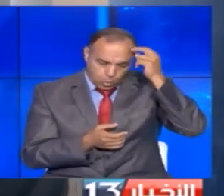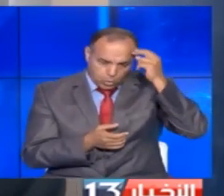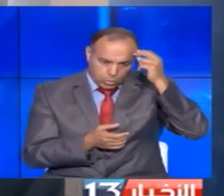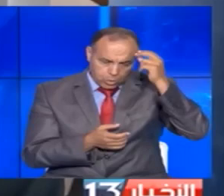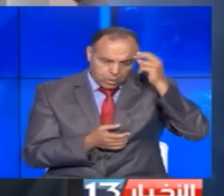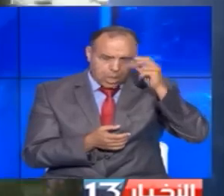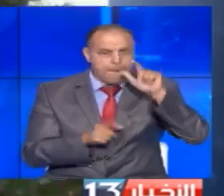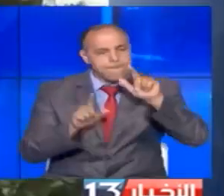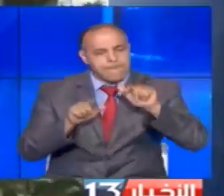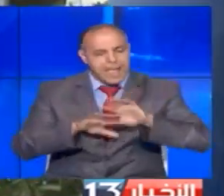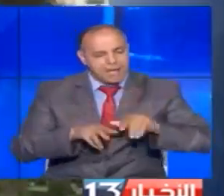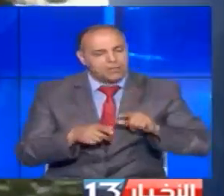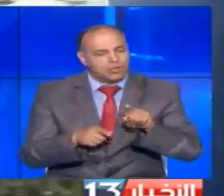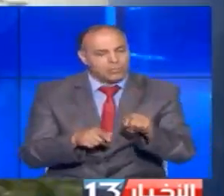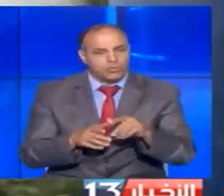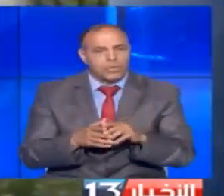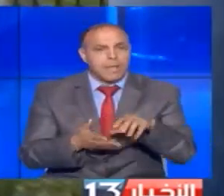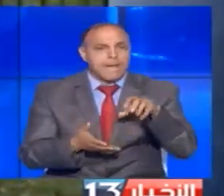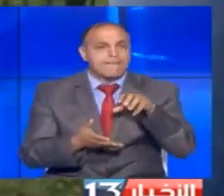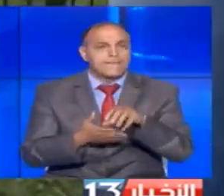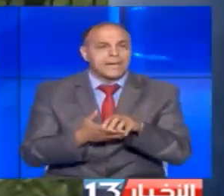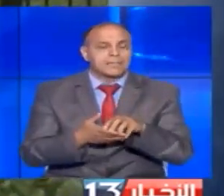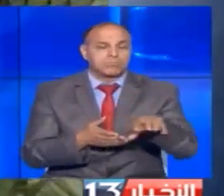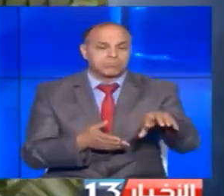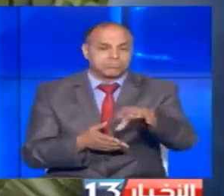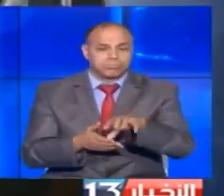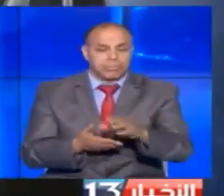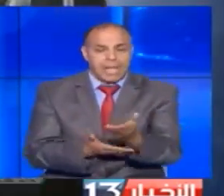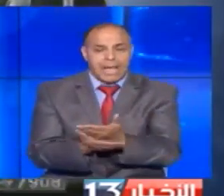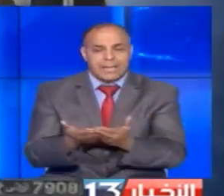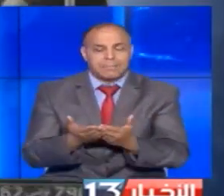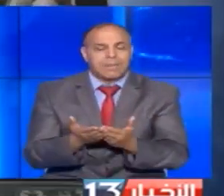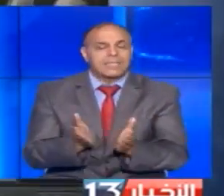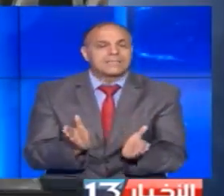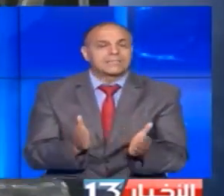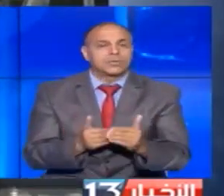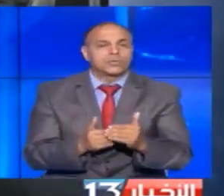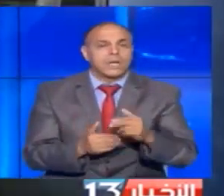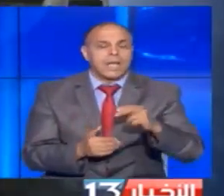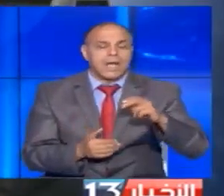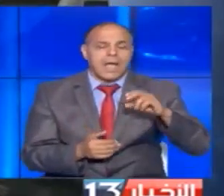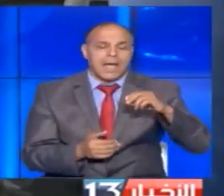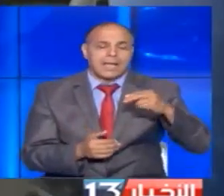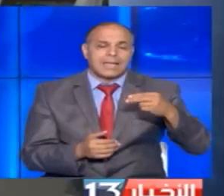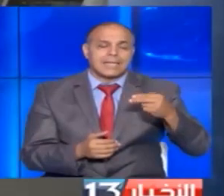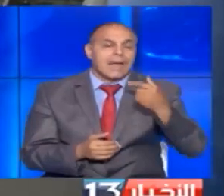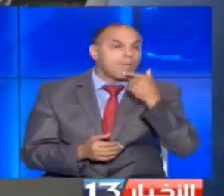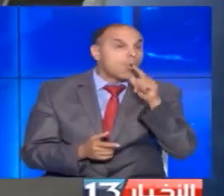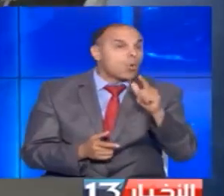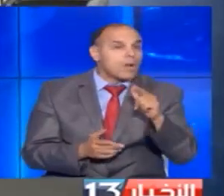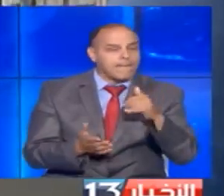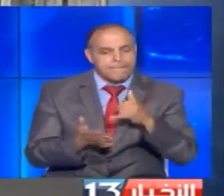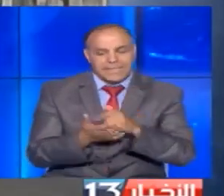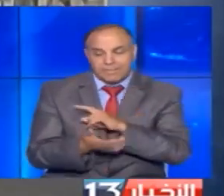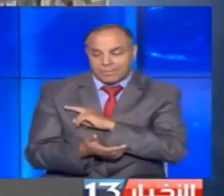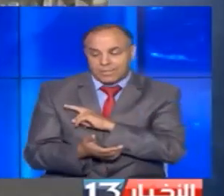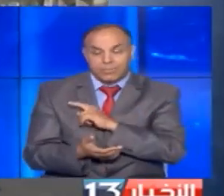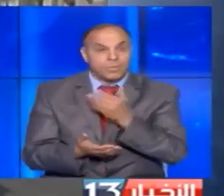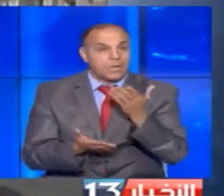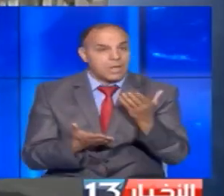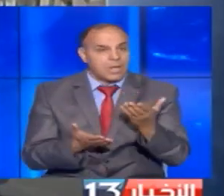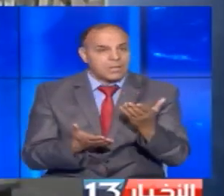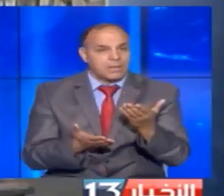موجود مركز اقليمي لخدمات الصندوق الوطني للتامين على المرض بمدينه مدينه